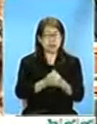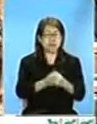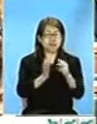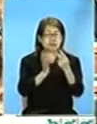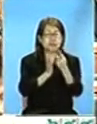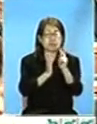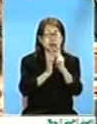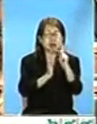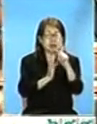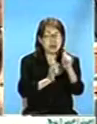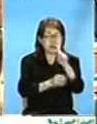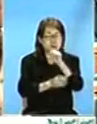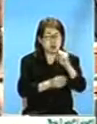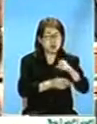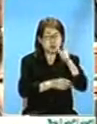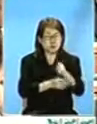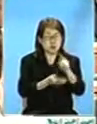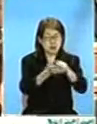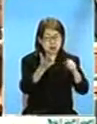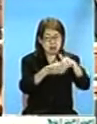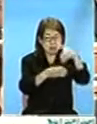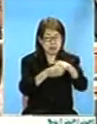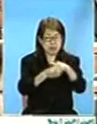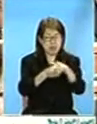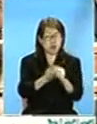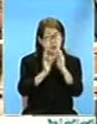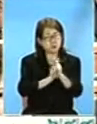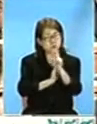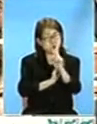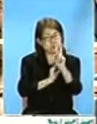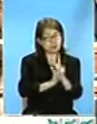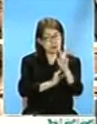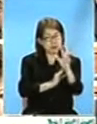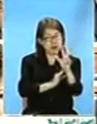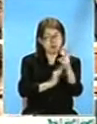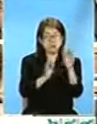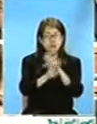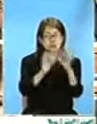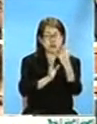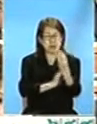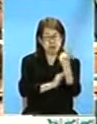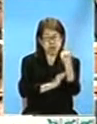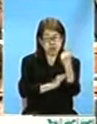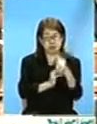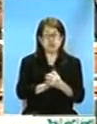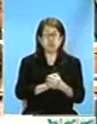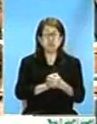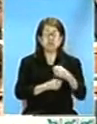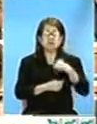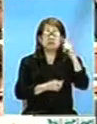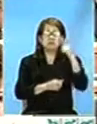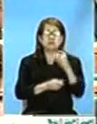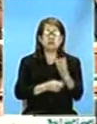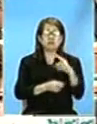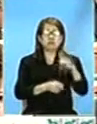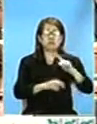คนเหลือเขตละคนส.ส.ก็ลงเลือกตั้งได้ผมก็ไม่ถือว่าเป็นเรื่องของความทับซ้อนและผมเ